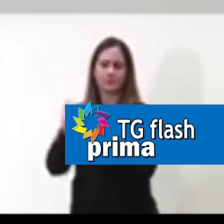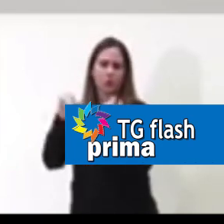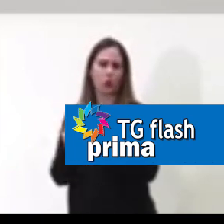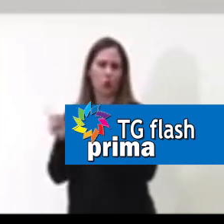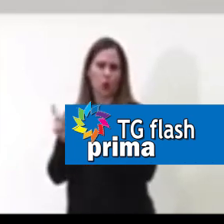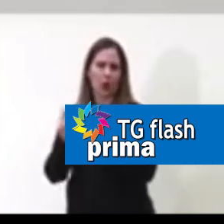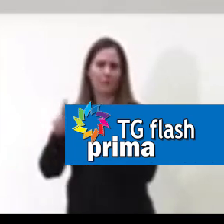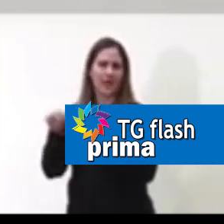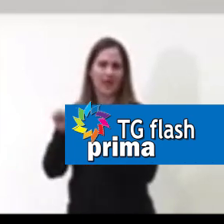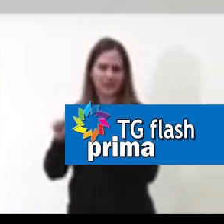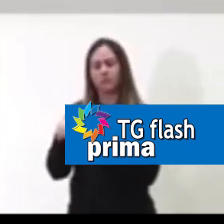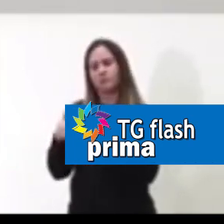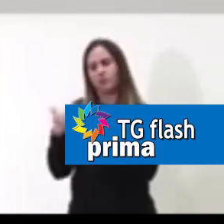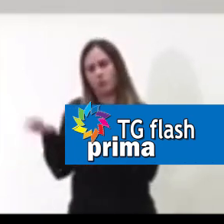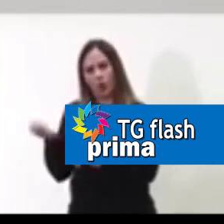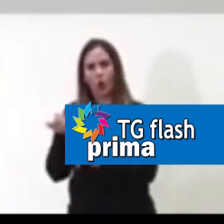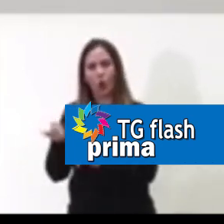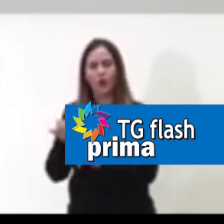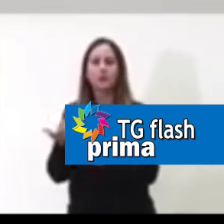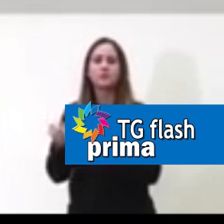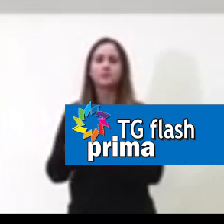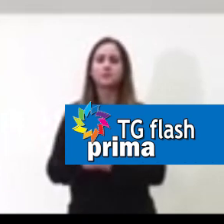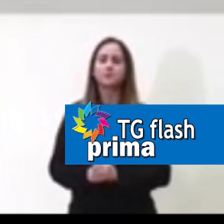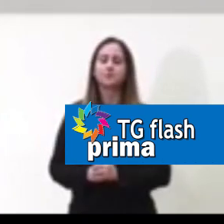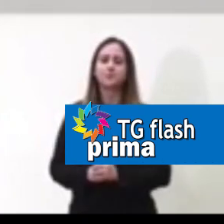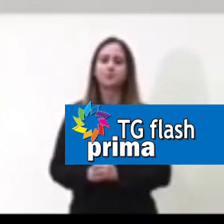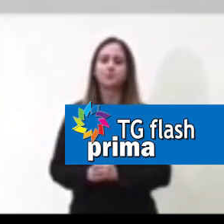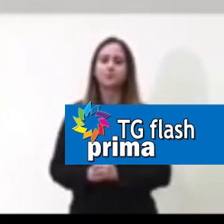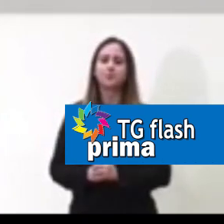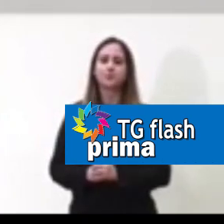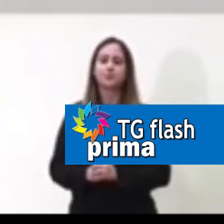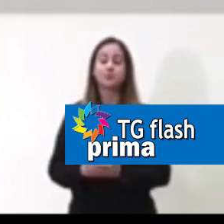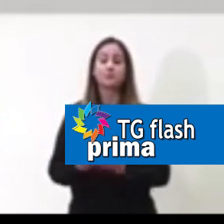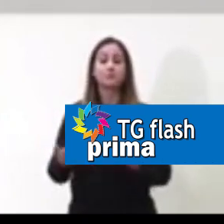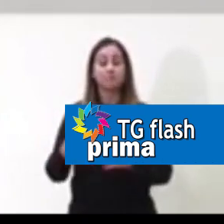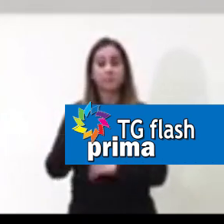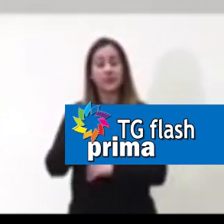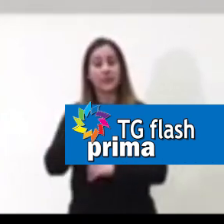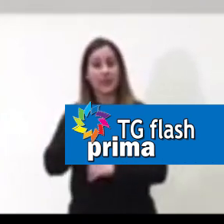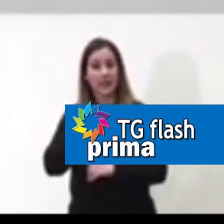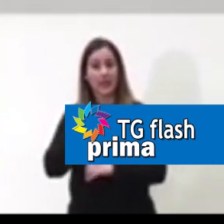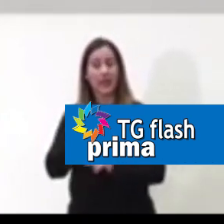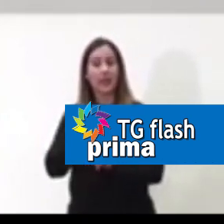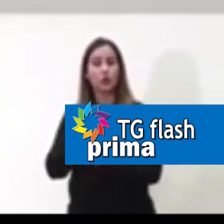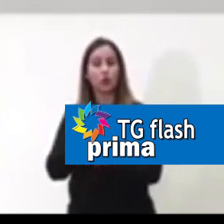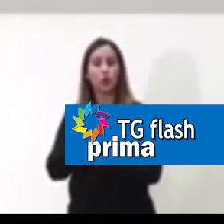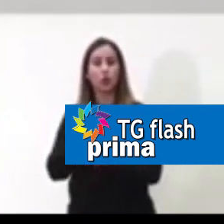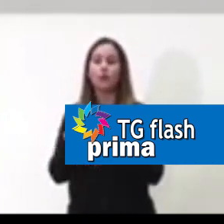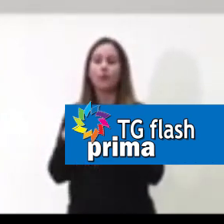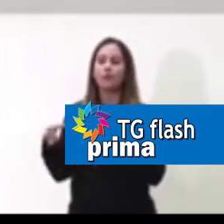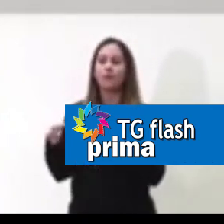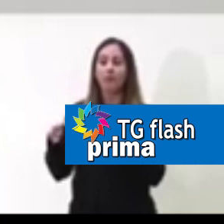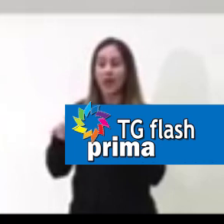residenze assistite di vario tipo. Credo sì che questa fase anche